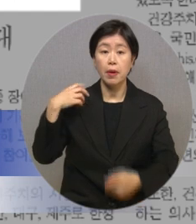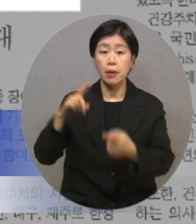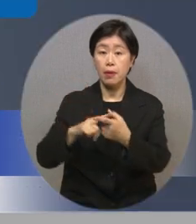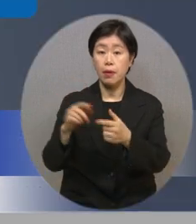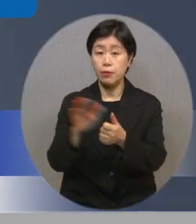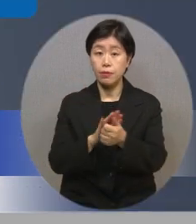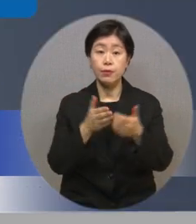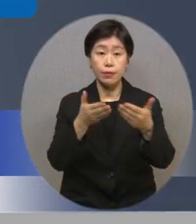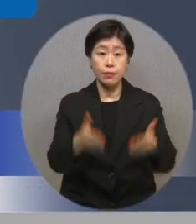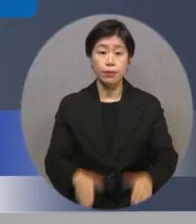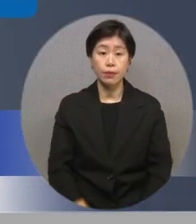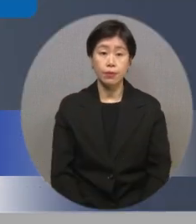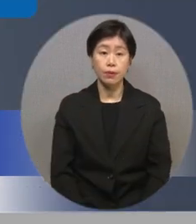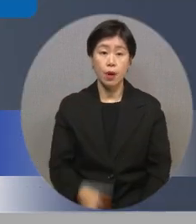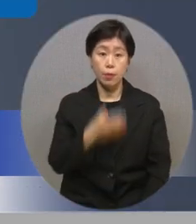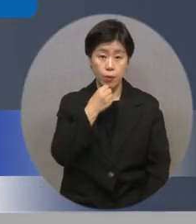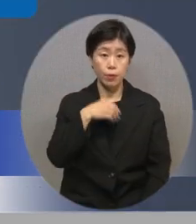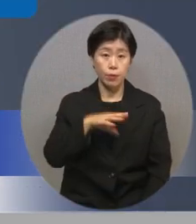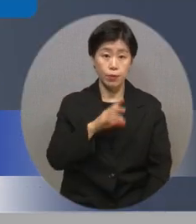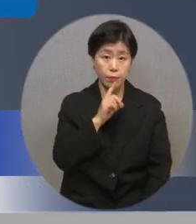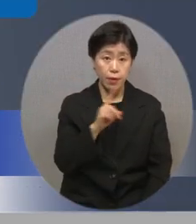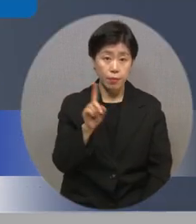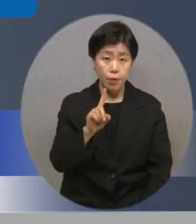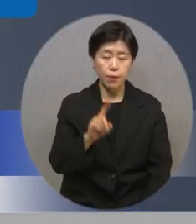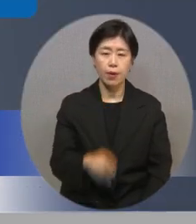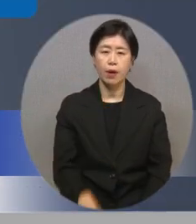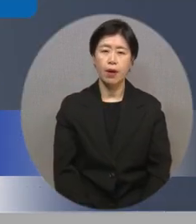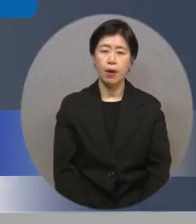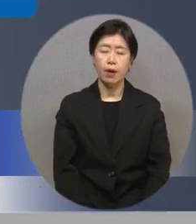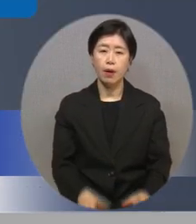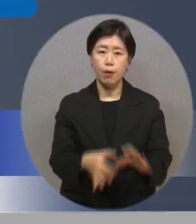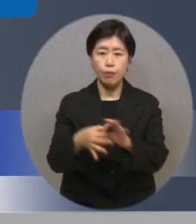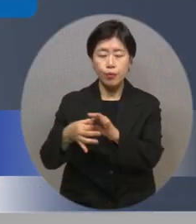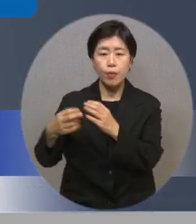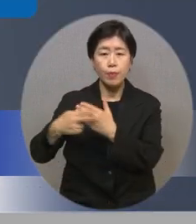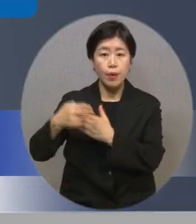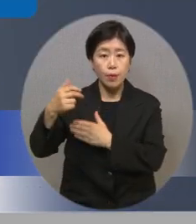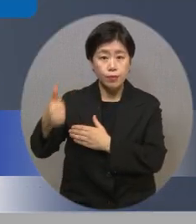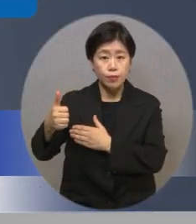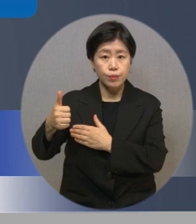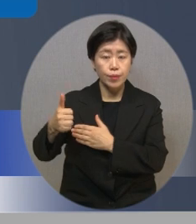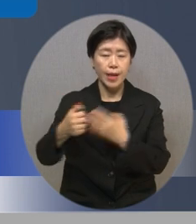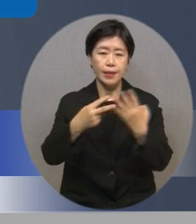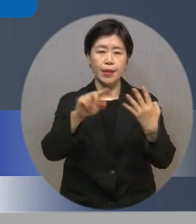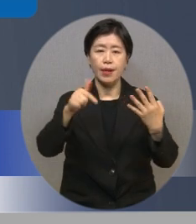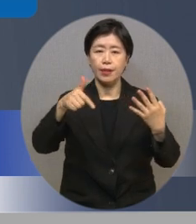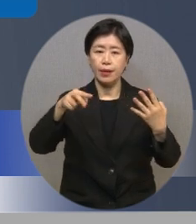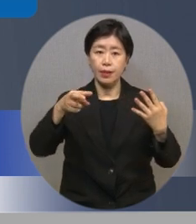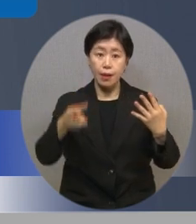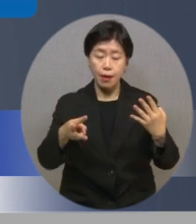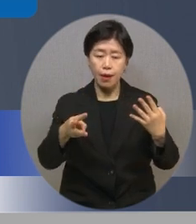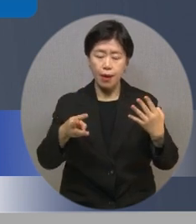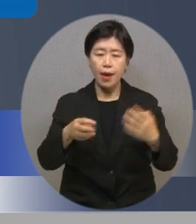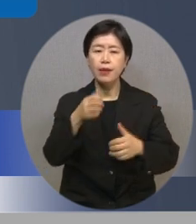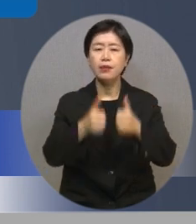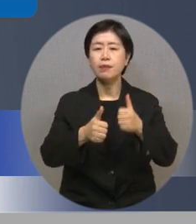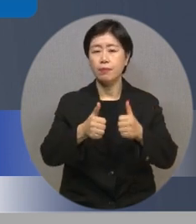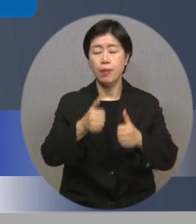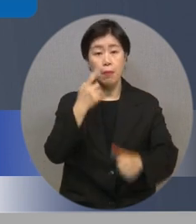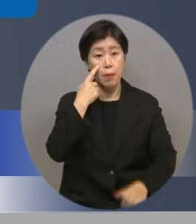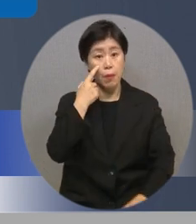됐습니다 아 보건 복지부가 장애인 건강 주치 4단계 시범 사업을 실시한다고 밝혔기